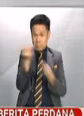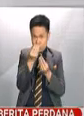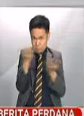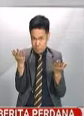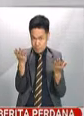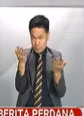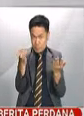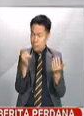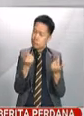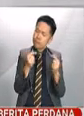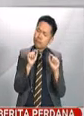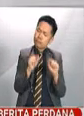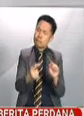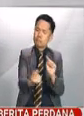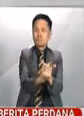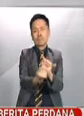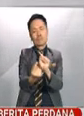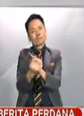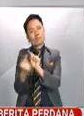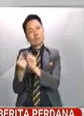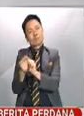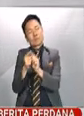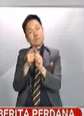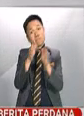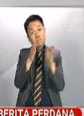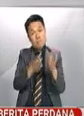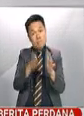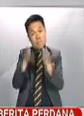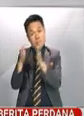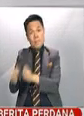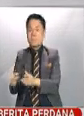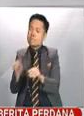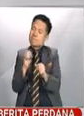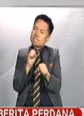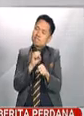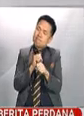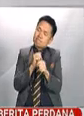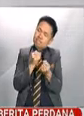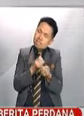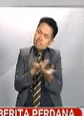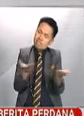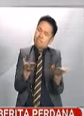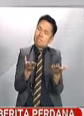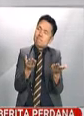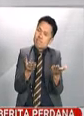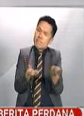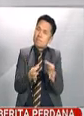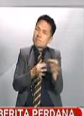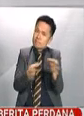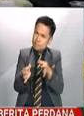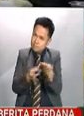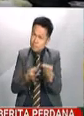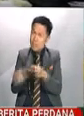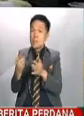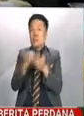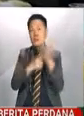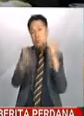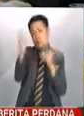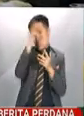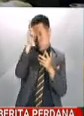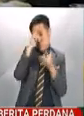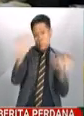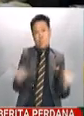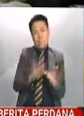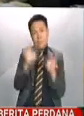sama turun padang menjelaskan segala inisiatif dan mesej kerajaan. Bagi Gobind, usaha kerajaan memberi pelbagai